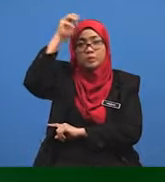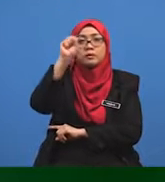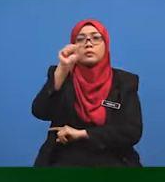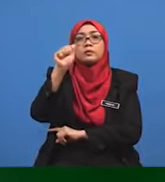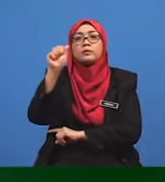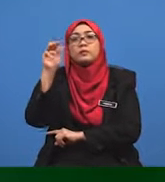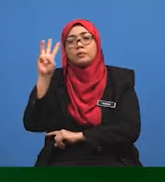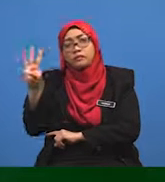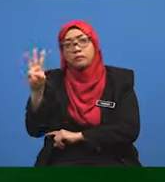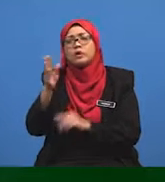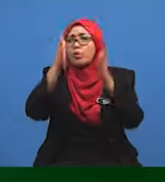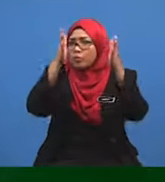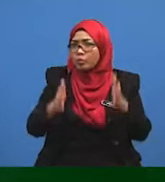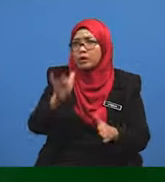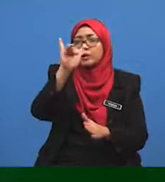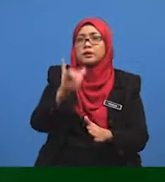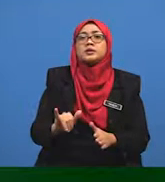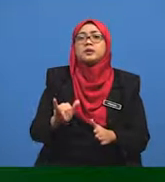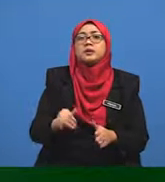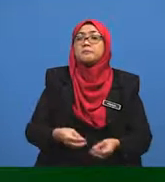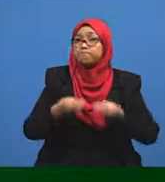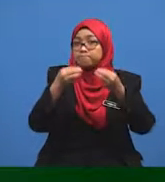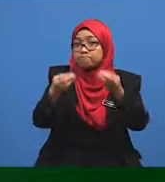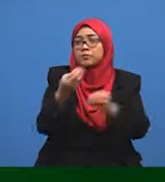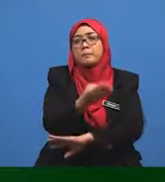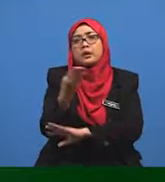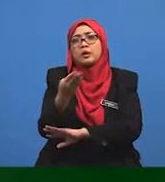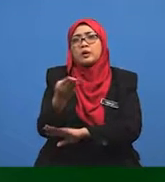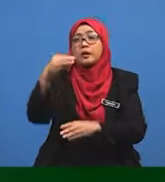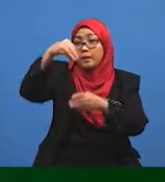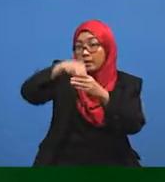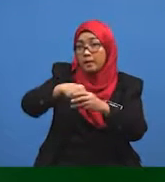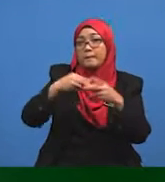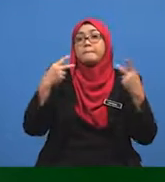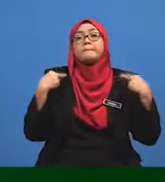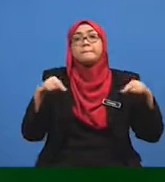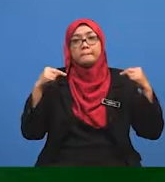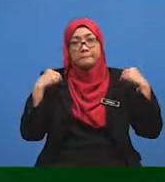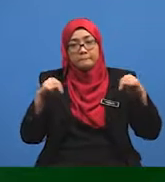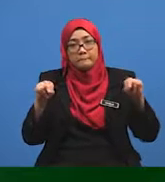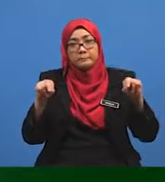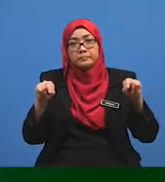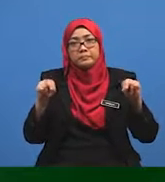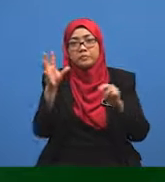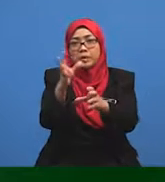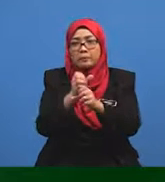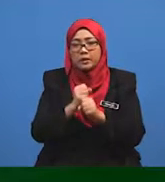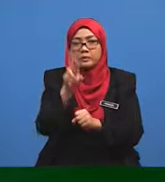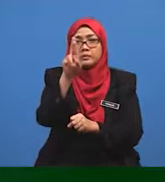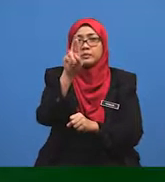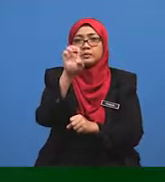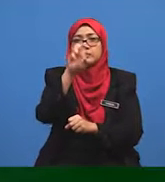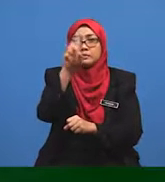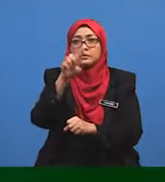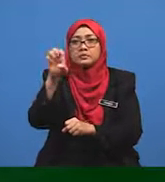bersabda, orang yang menawarkan barang dalam perniagaan akan mendapat rezeki, manakala orang yang